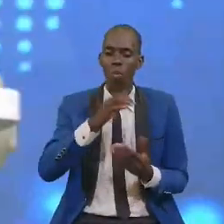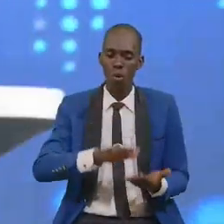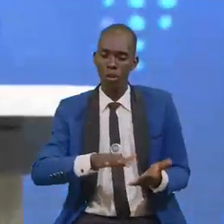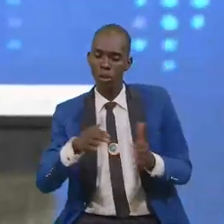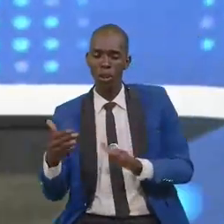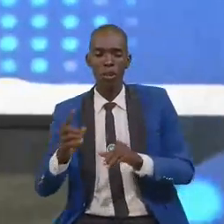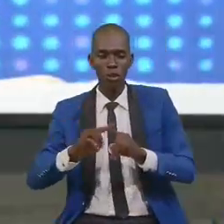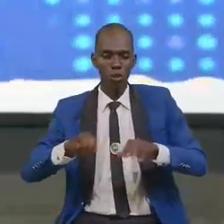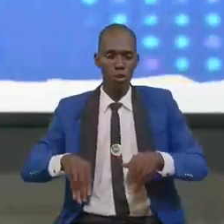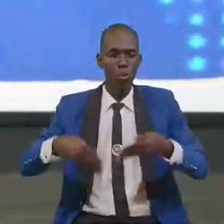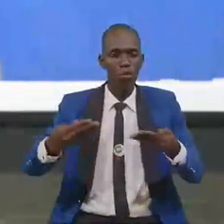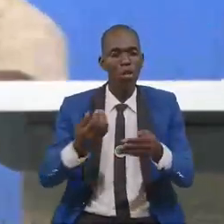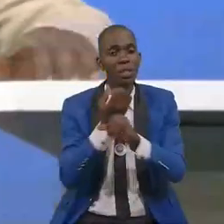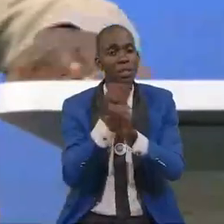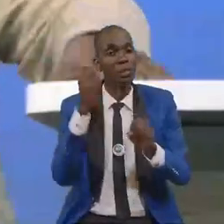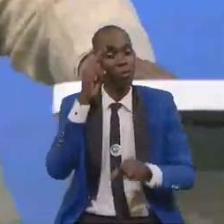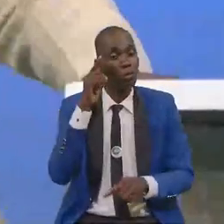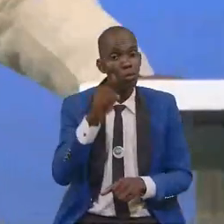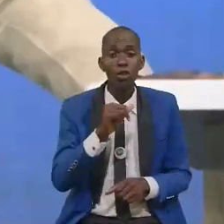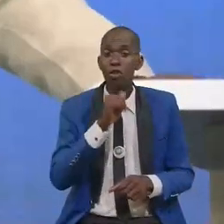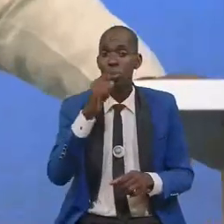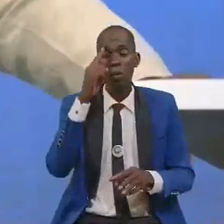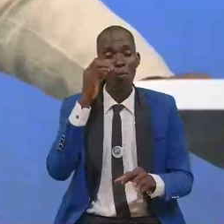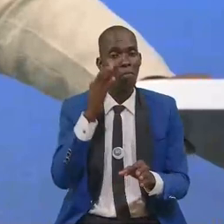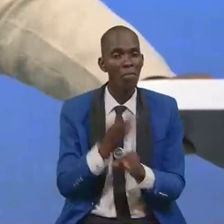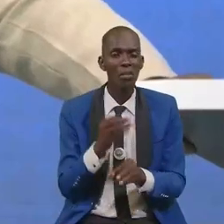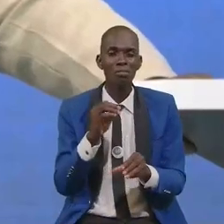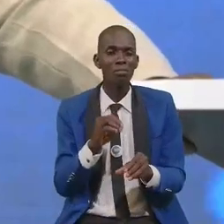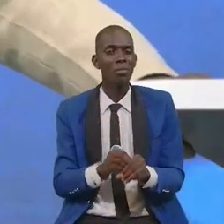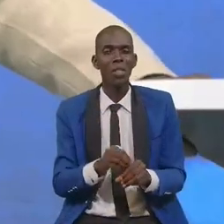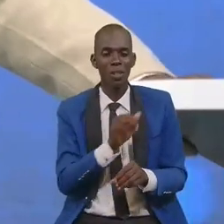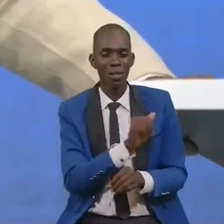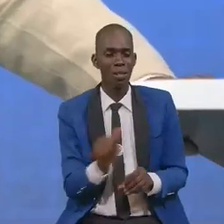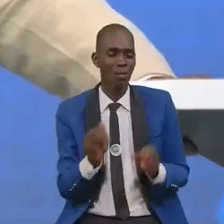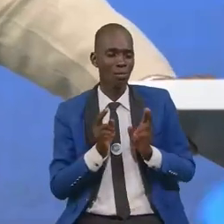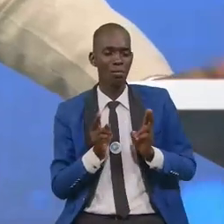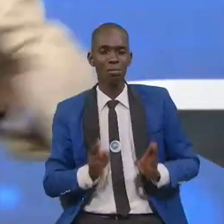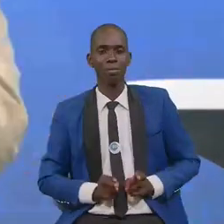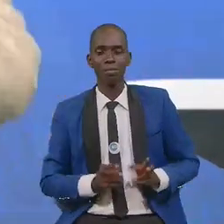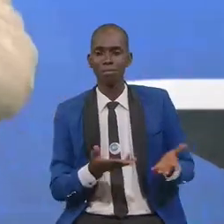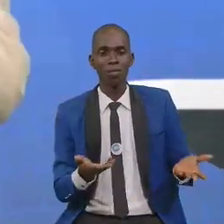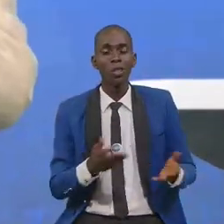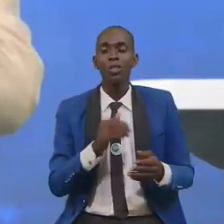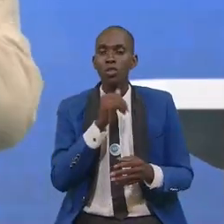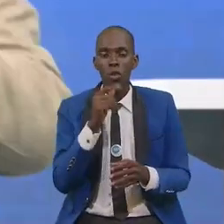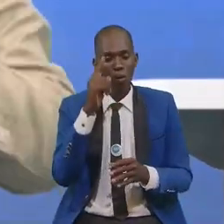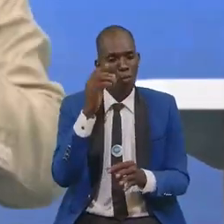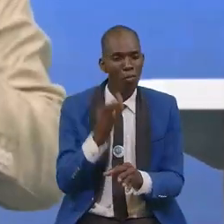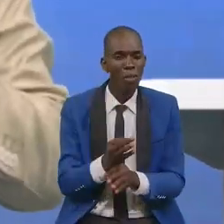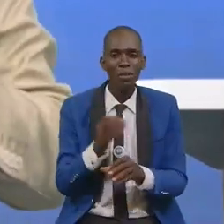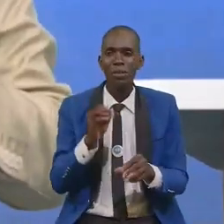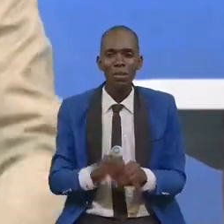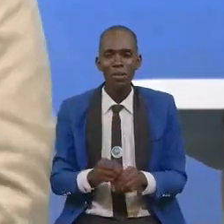pour te donner le salut pas la foi un homme pas la foi en